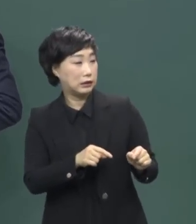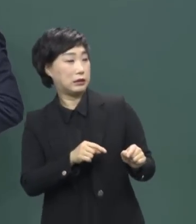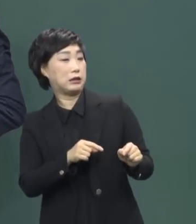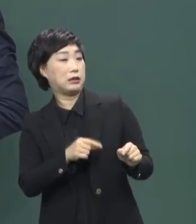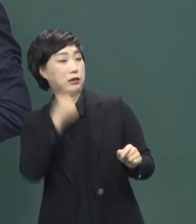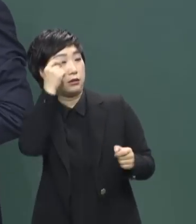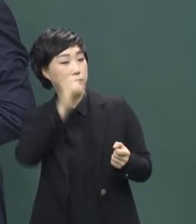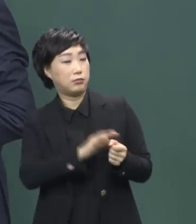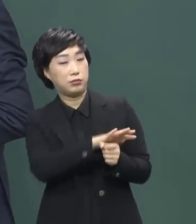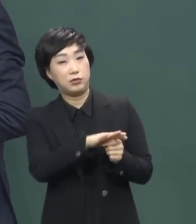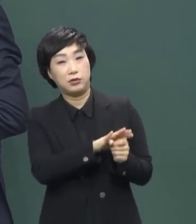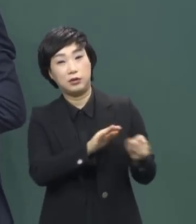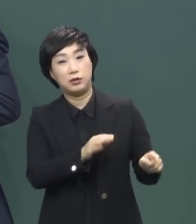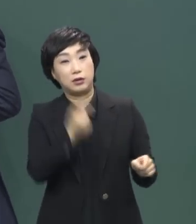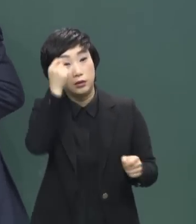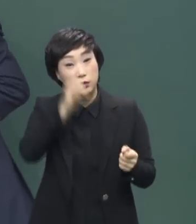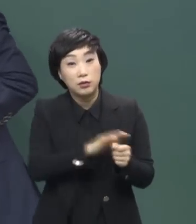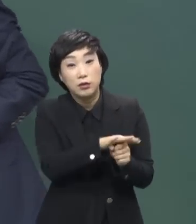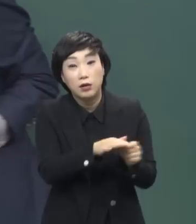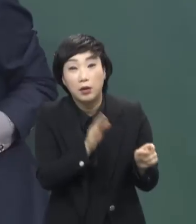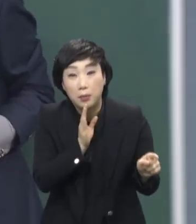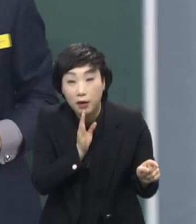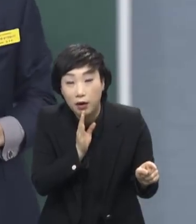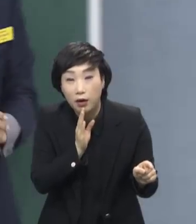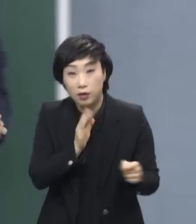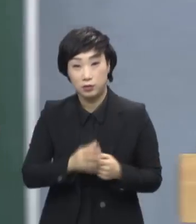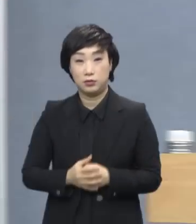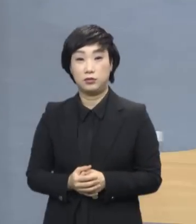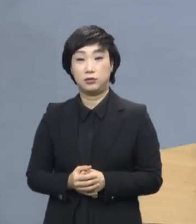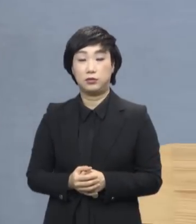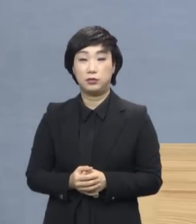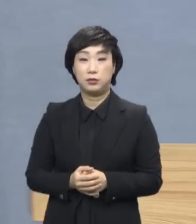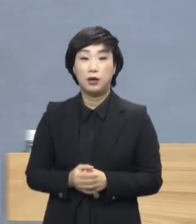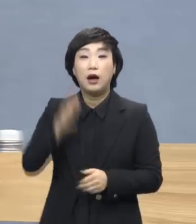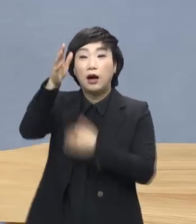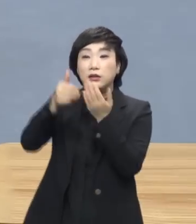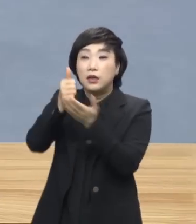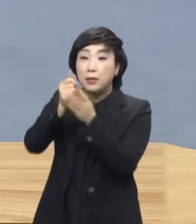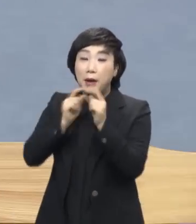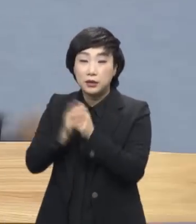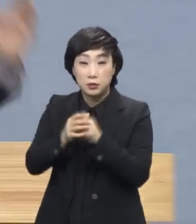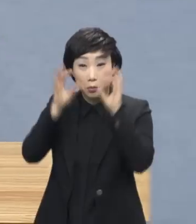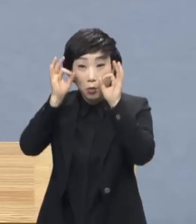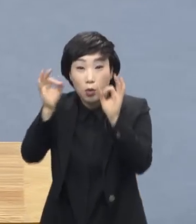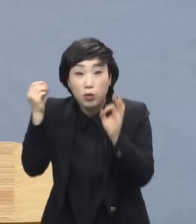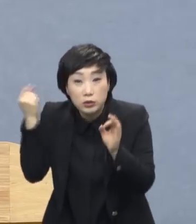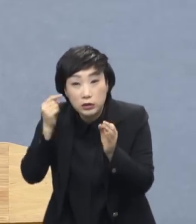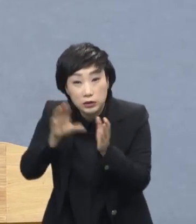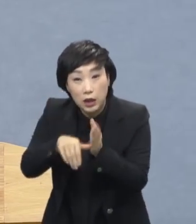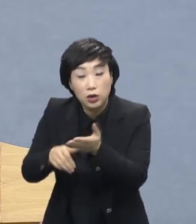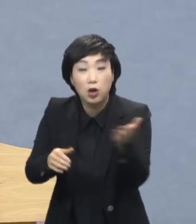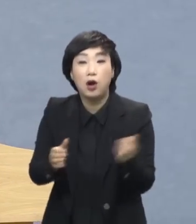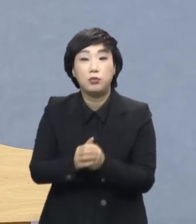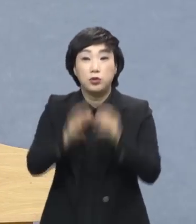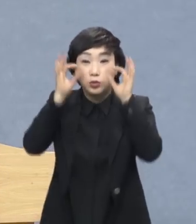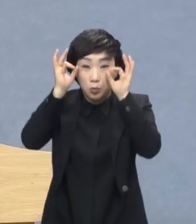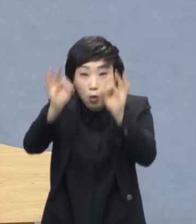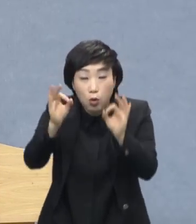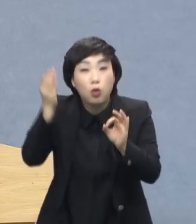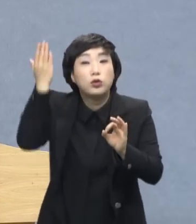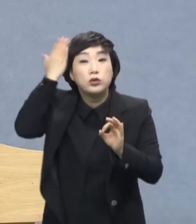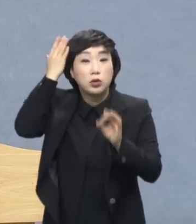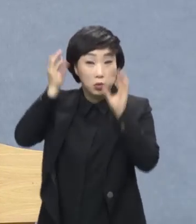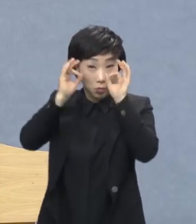사람이야. 얼마나 불쌍한 사람이야. 그래서 하나님 말씀을 들을 때는 귀로 지성으로